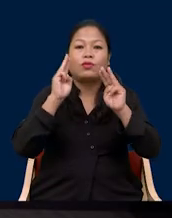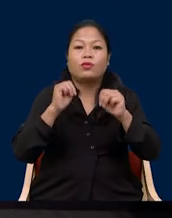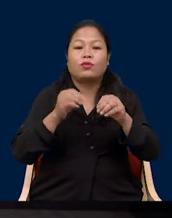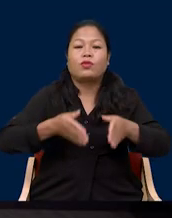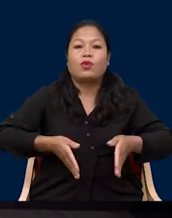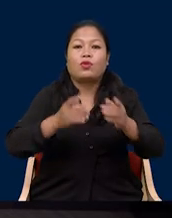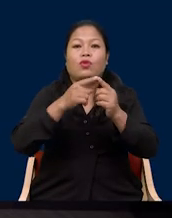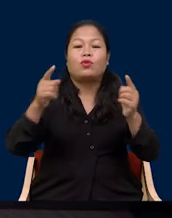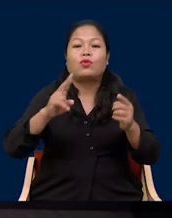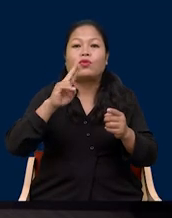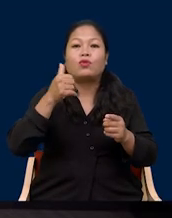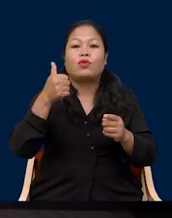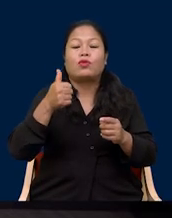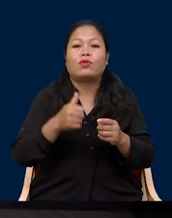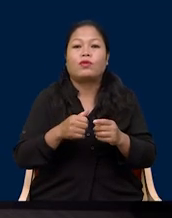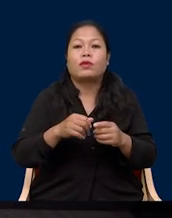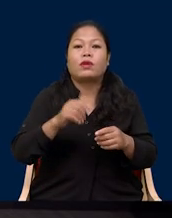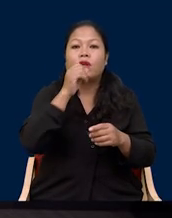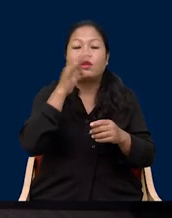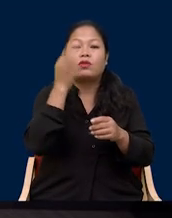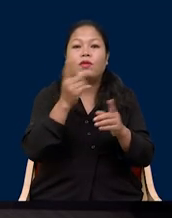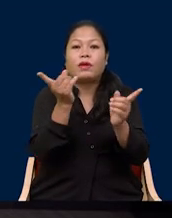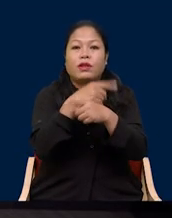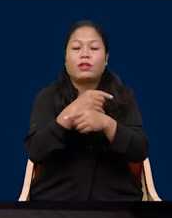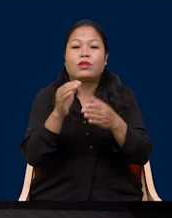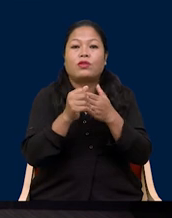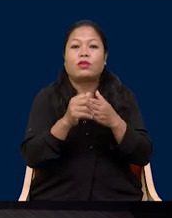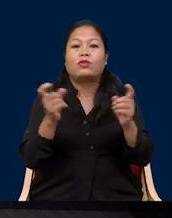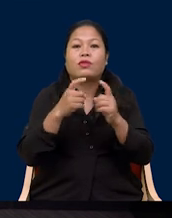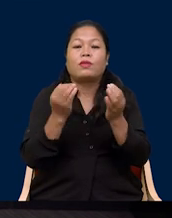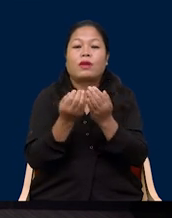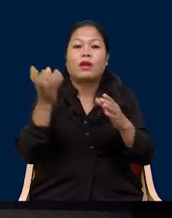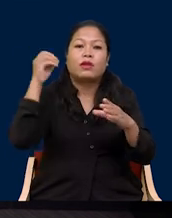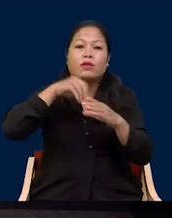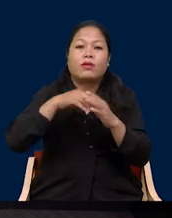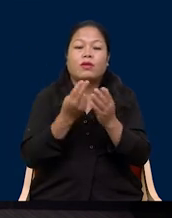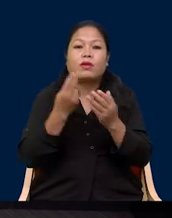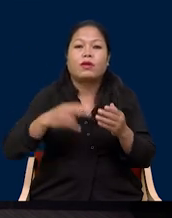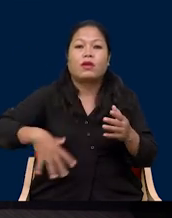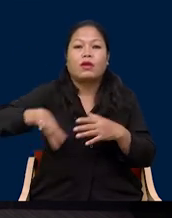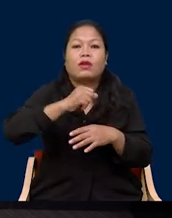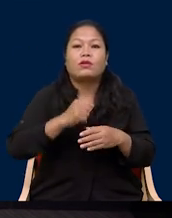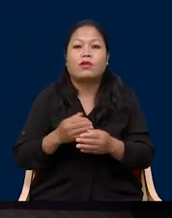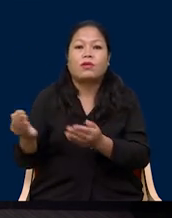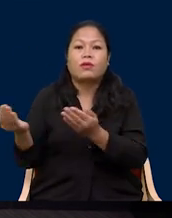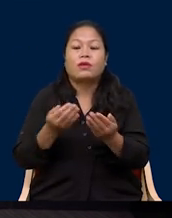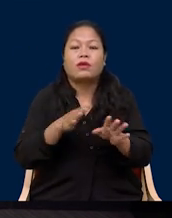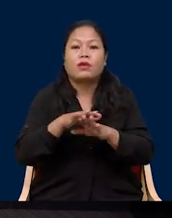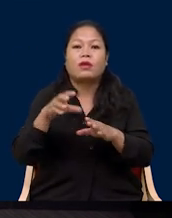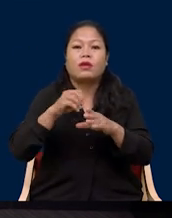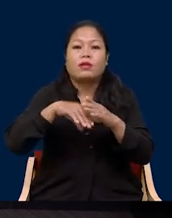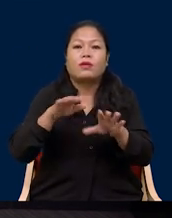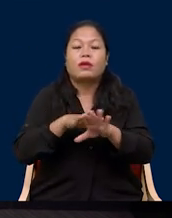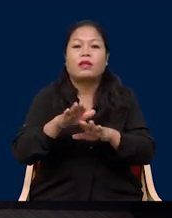यो महत्त्वपूर्ण रोड टु कप 26 जलवायु नेतृत्वमा महिला छलफल कार्यक्रममा सहभागी हुनुभएकोमा सबै अतिथि